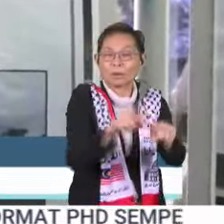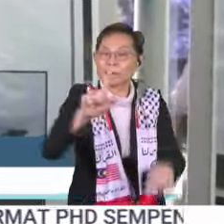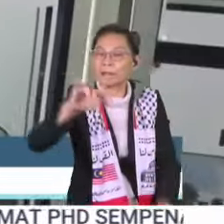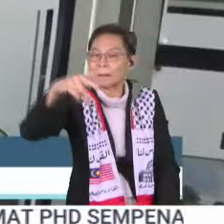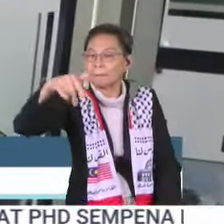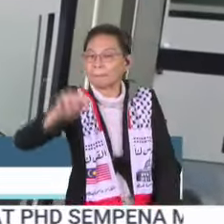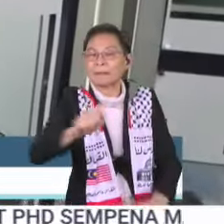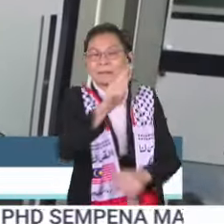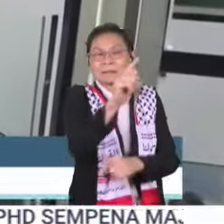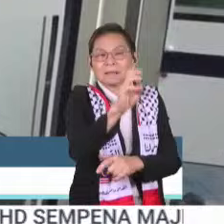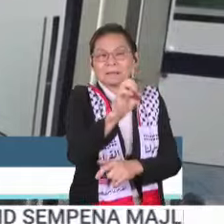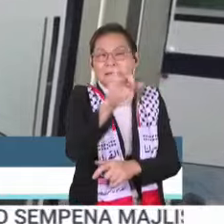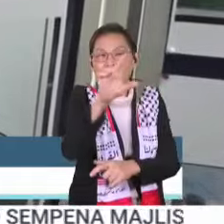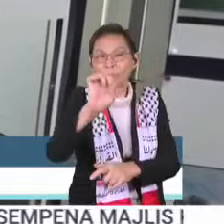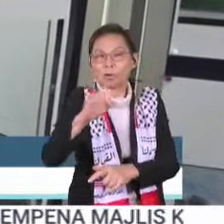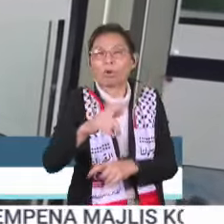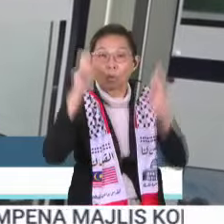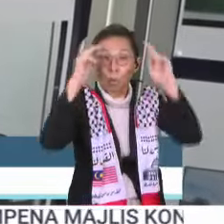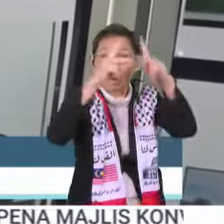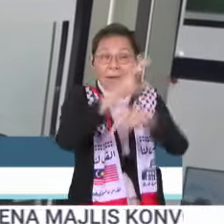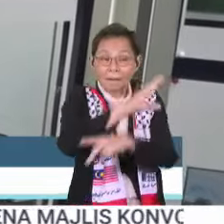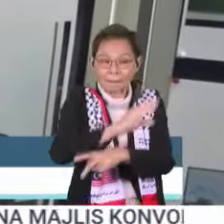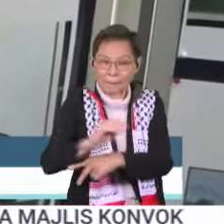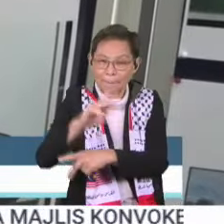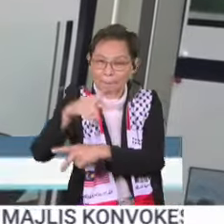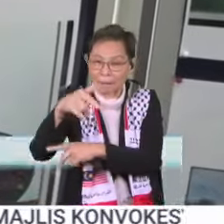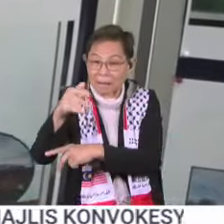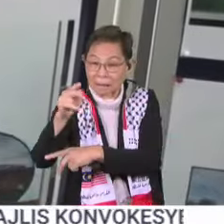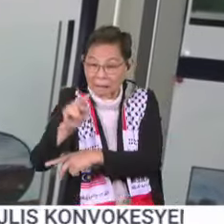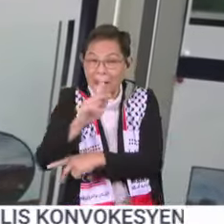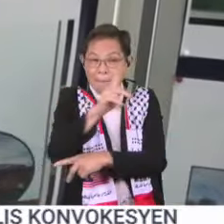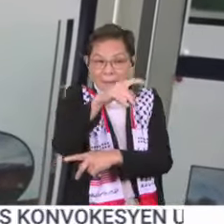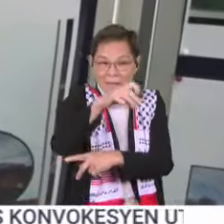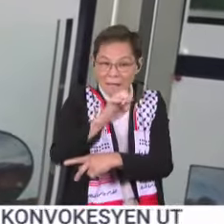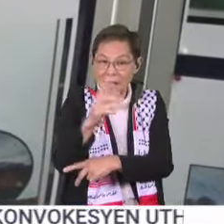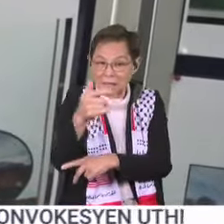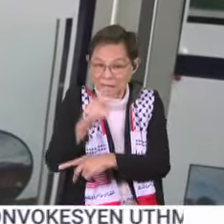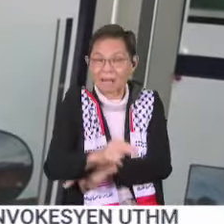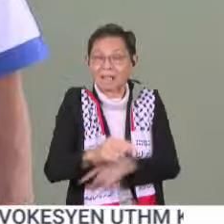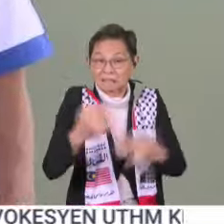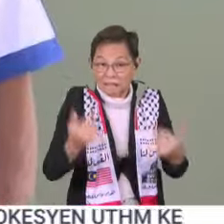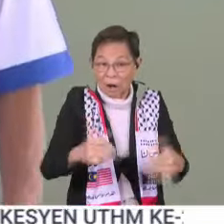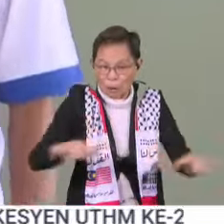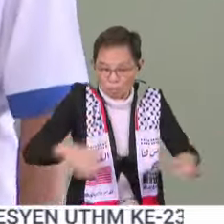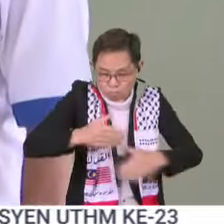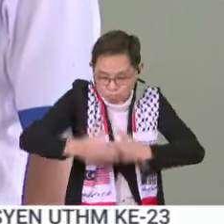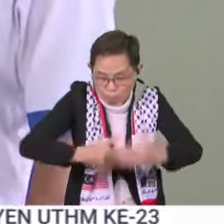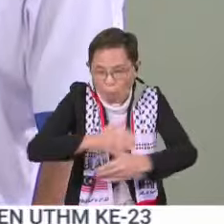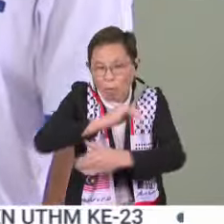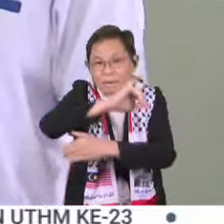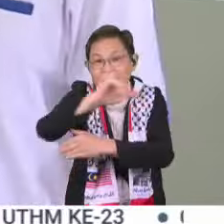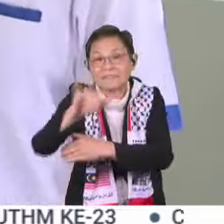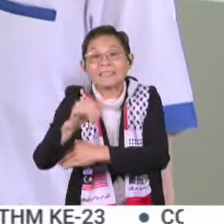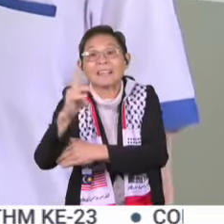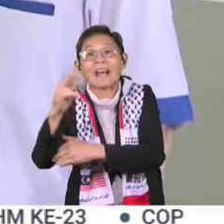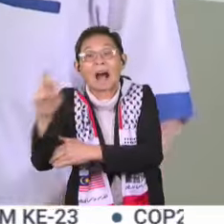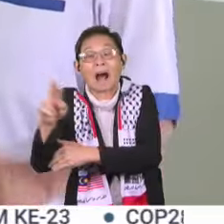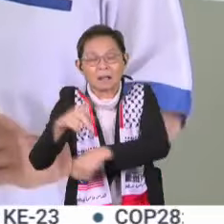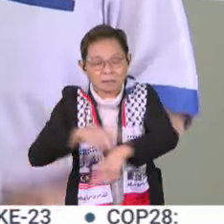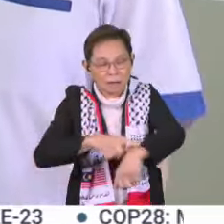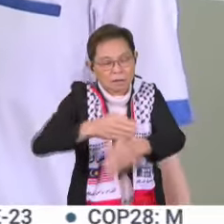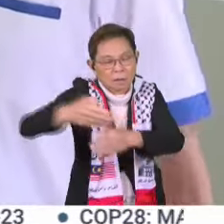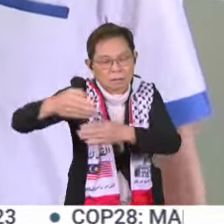Lipis, Temerloh, Kuantan dan Pekan pula kini dalam proses pelaksanaan oleh Jabatan Kerja Raya dan dijadual selesai dalam